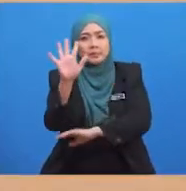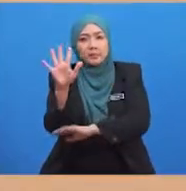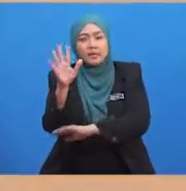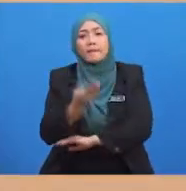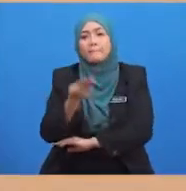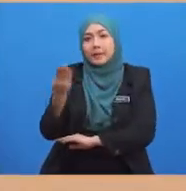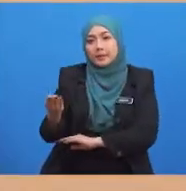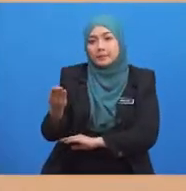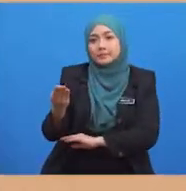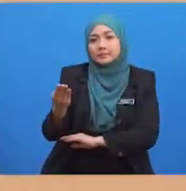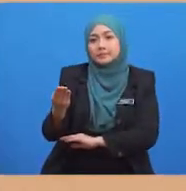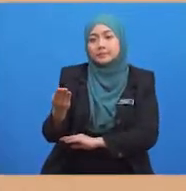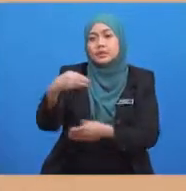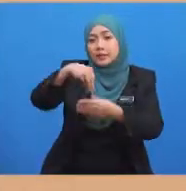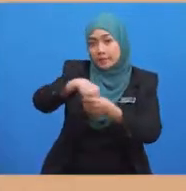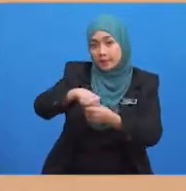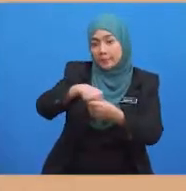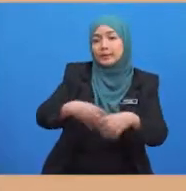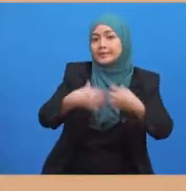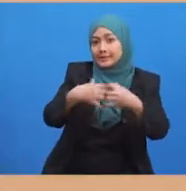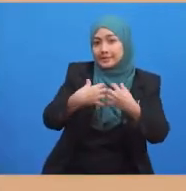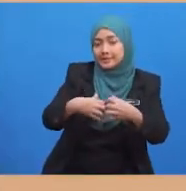Bahan Sintetik dalam Industri.